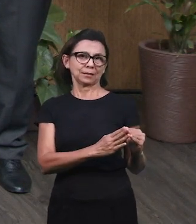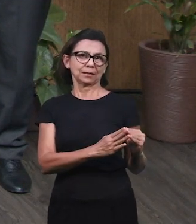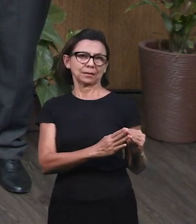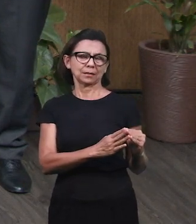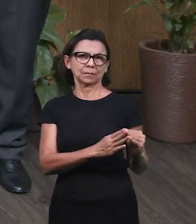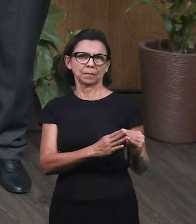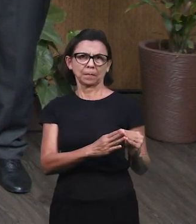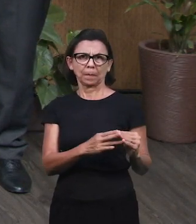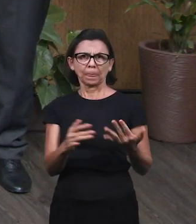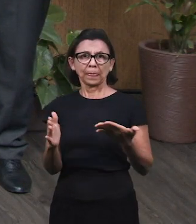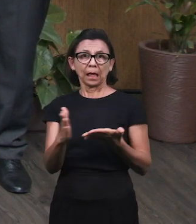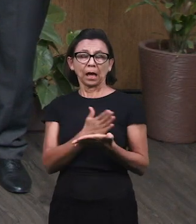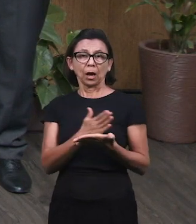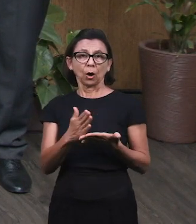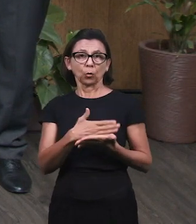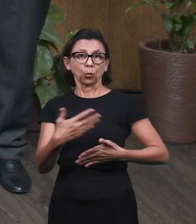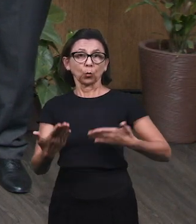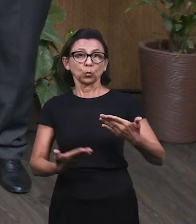rencontre